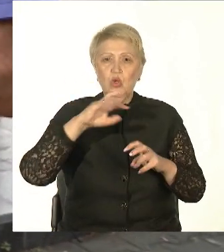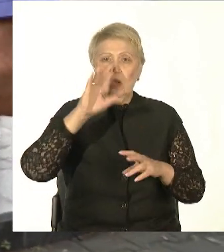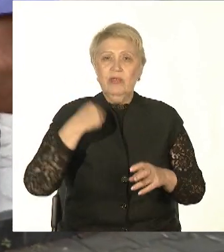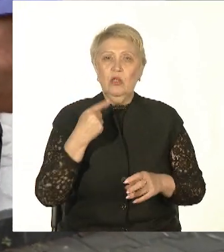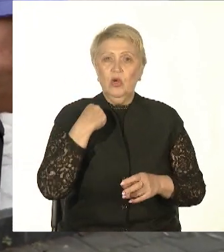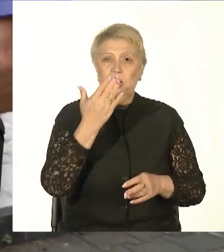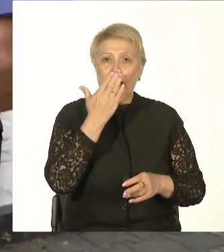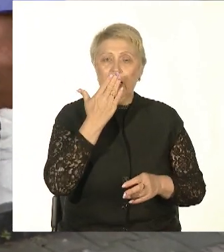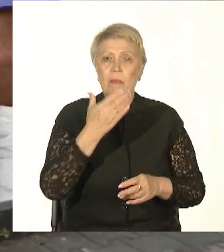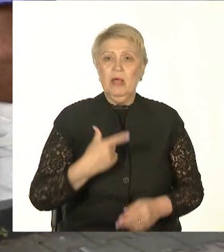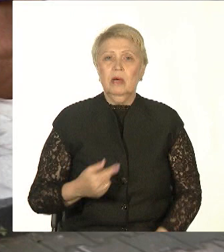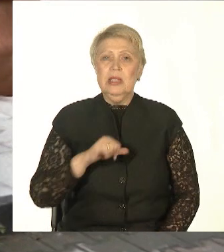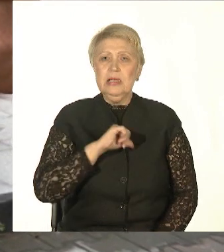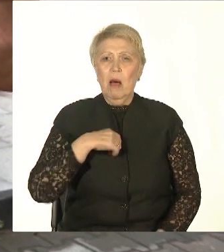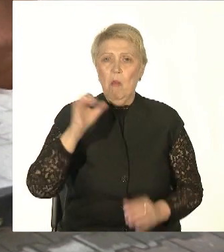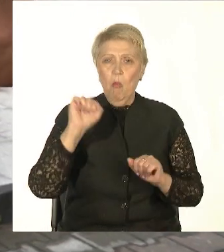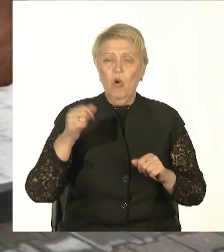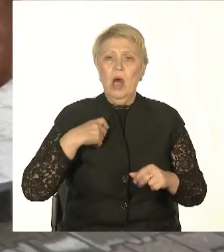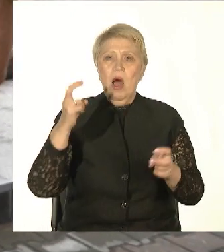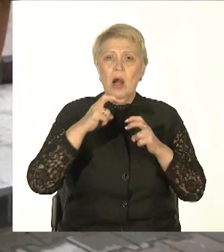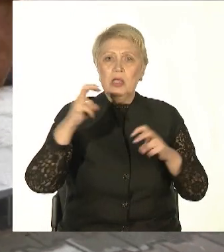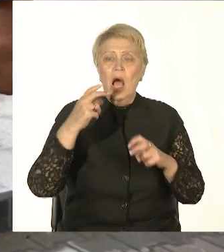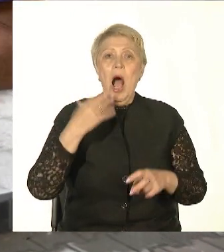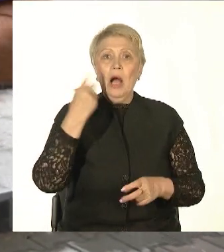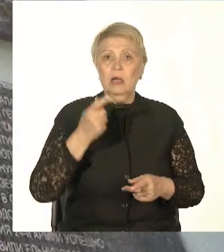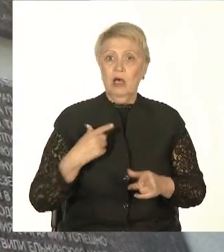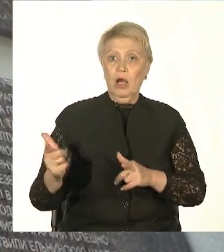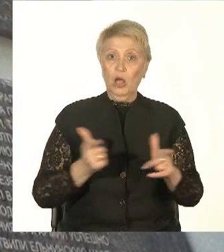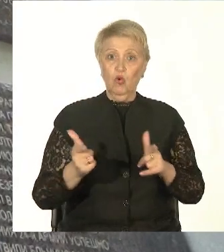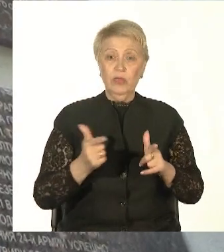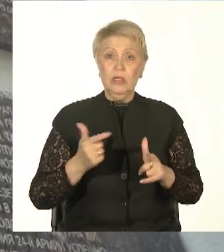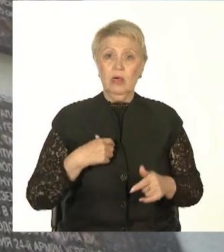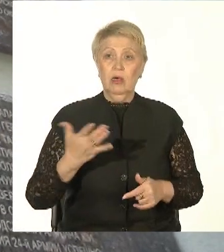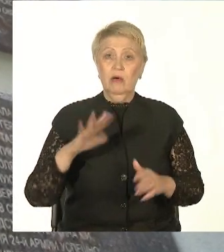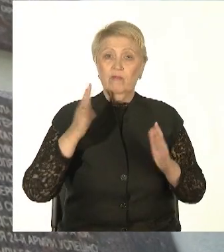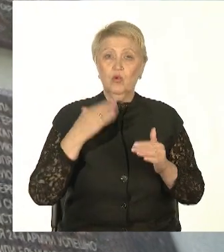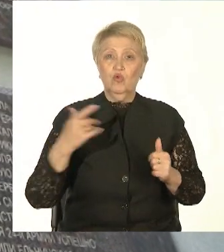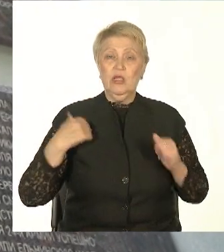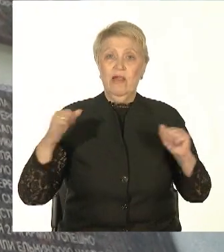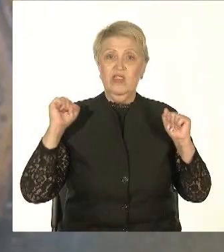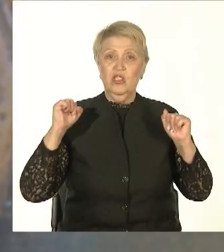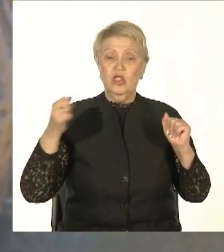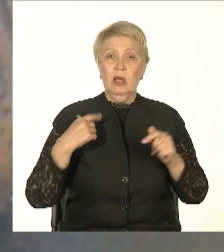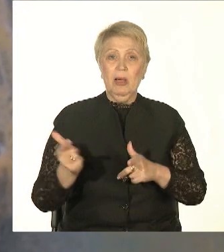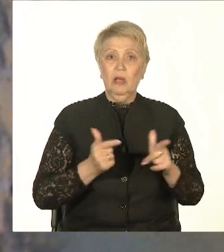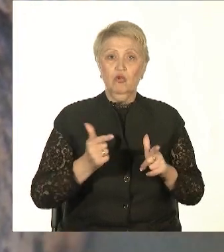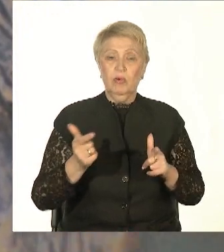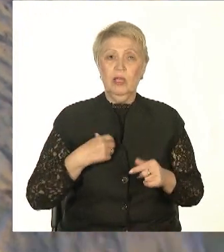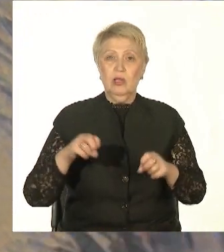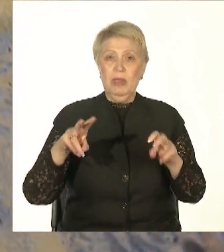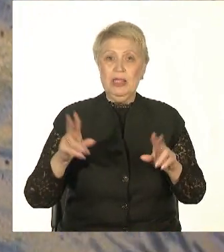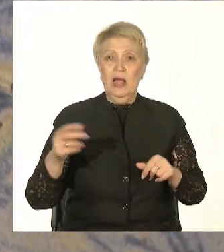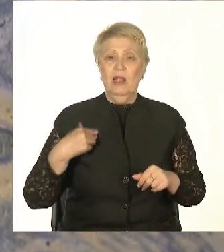знал, различал их. А когда готовился, допустим, своей физической подготовкой, он постоянно бегал с собакой. Не просто потому, чтобы